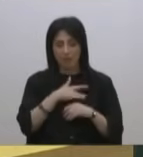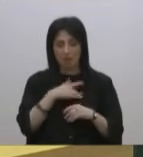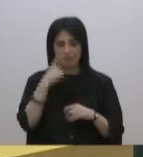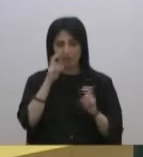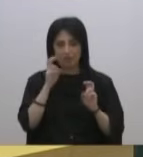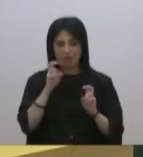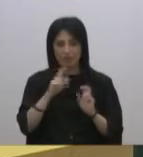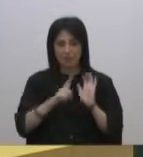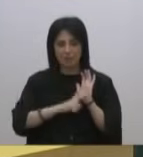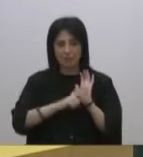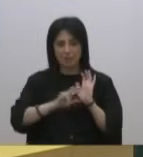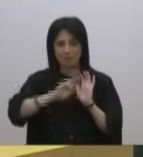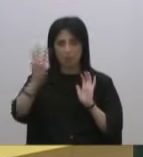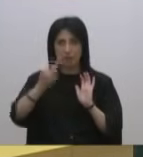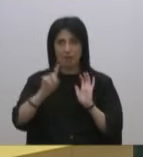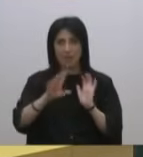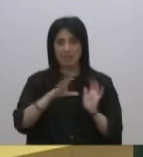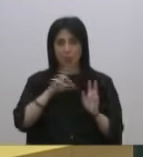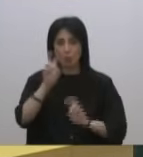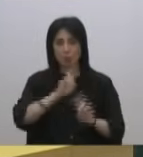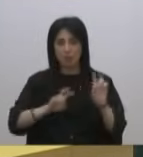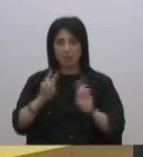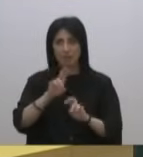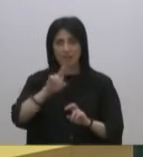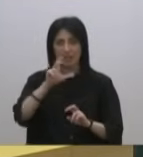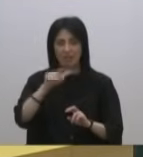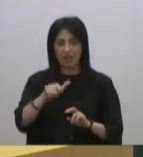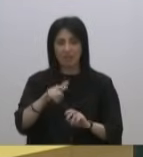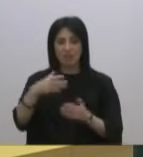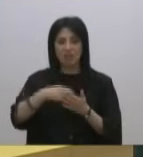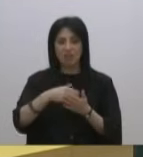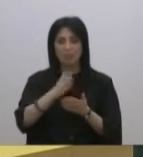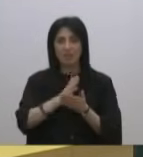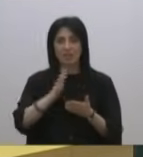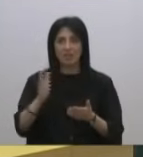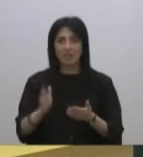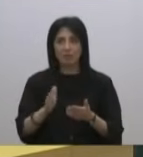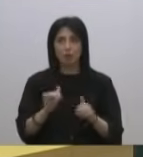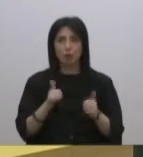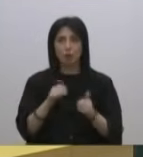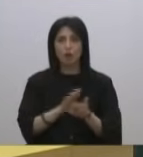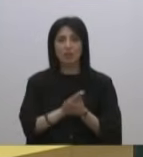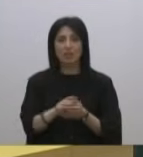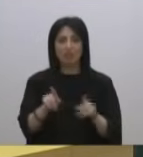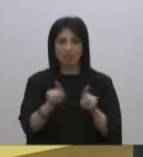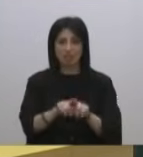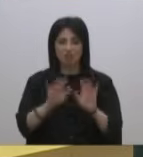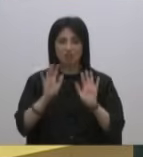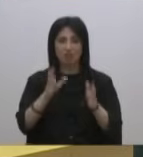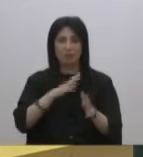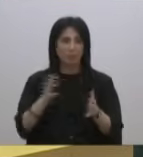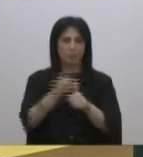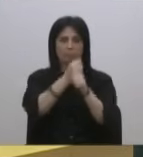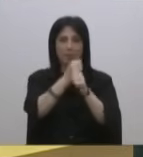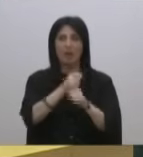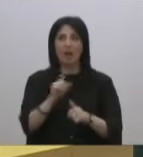სახით 70 მილიონი, რაც იქნა მოძიებული დღგ-ს თუ საშემოსავლოს ნაწილში, როგორ დაიხარჯა, ესეც შემთხვევით იქნა